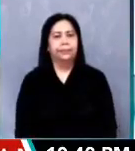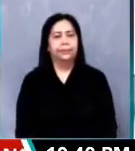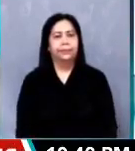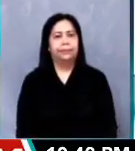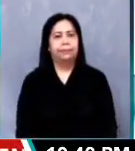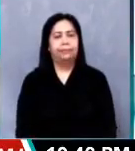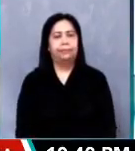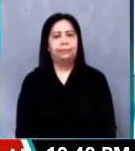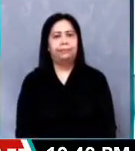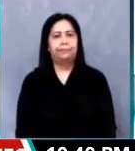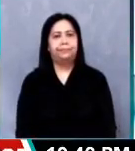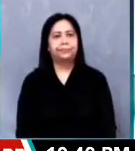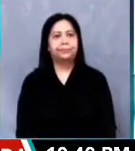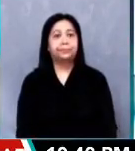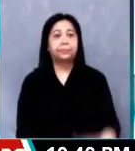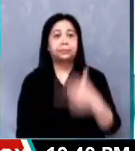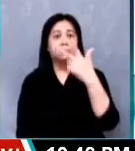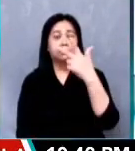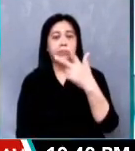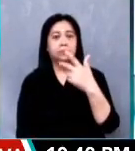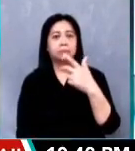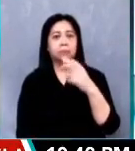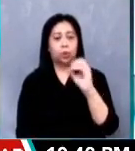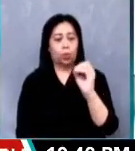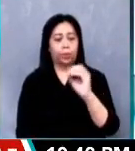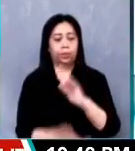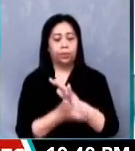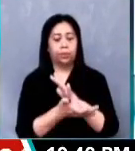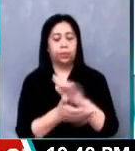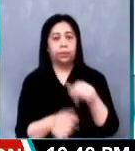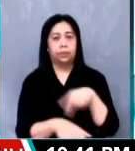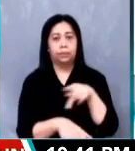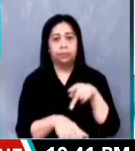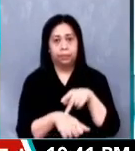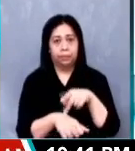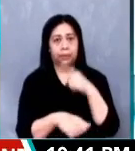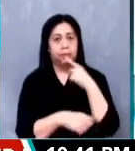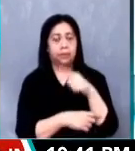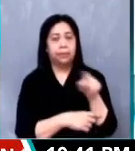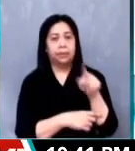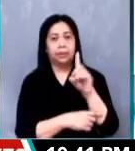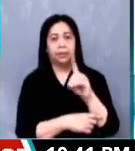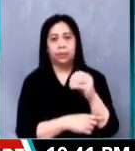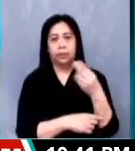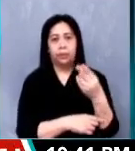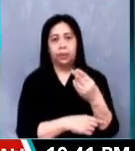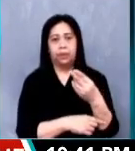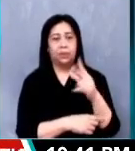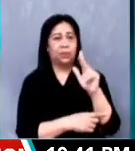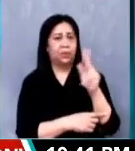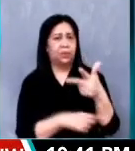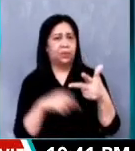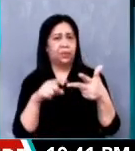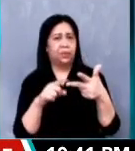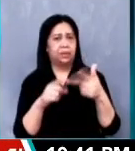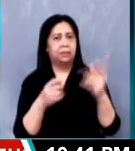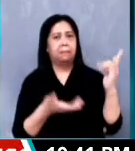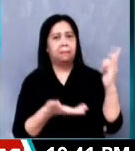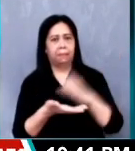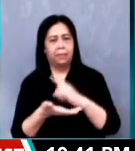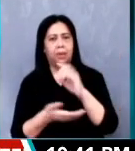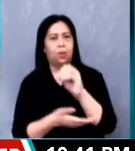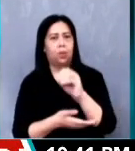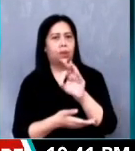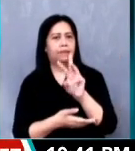Tatlo na ang kaso ng Omicron variant sa Pilipinas ayon sa Department of Health. Ang ikatlong kaso ay isang returning overseas Filipino worker na